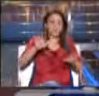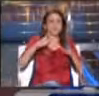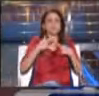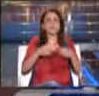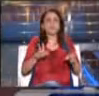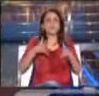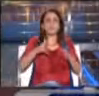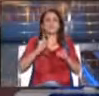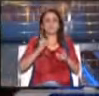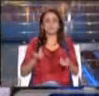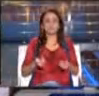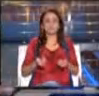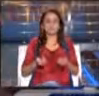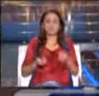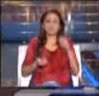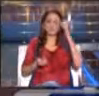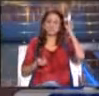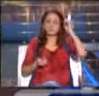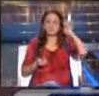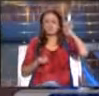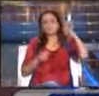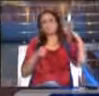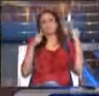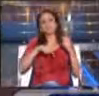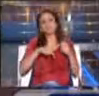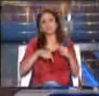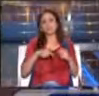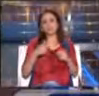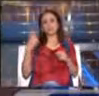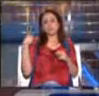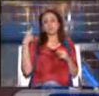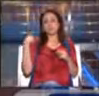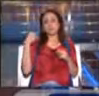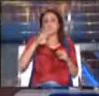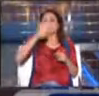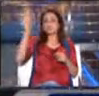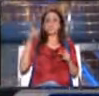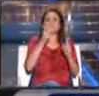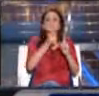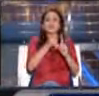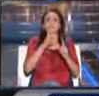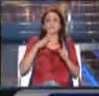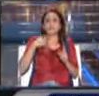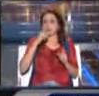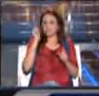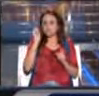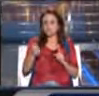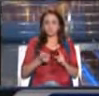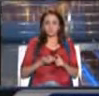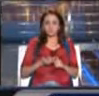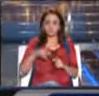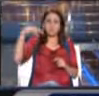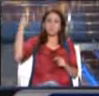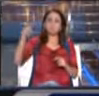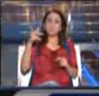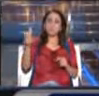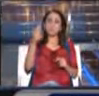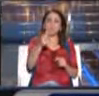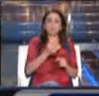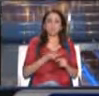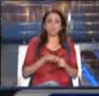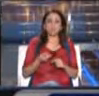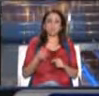ظهر. طيب انت مش اذا كان ضابط الشرطه مستهدف حضرتك، معلش اسال سؤال، اذا كان كمان الشرطه دلوقتي بيتضرب بالنار مش قادر